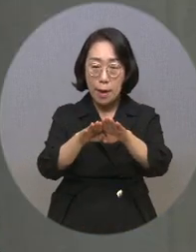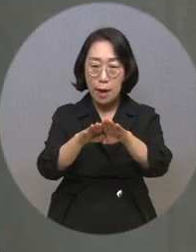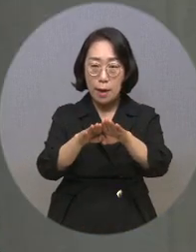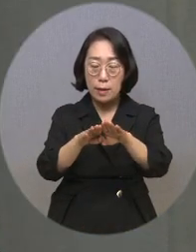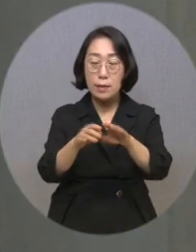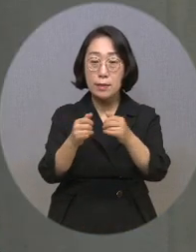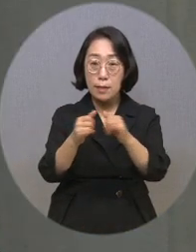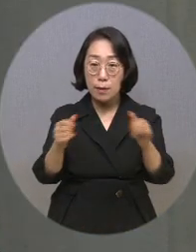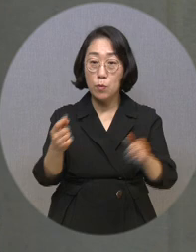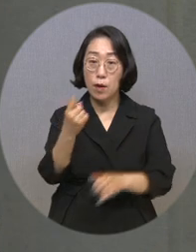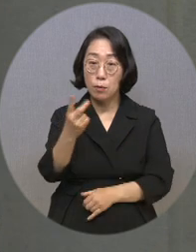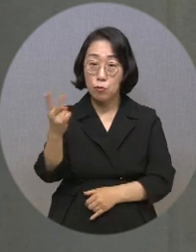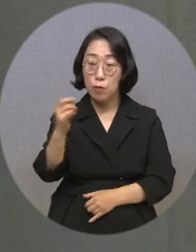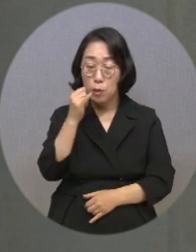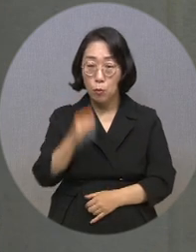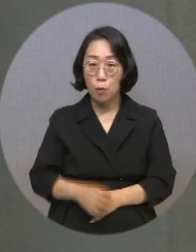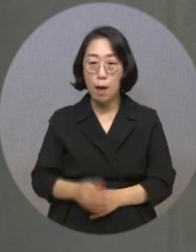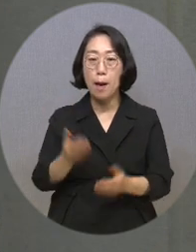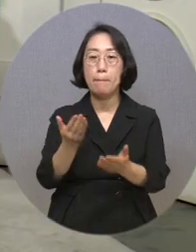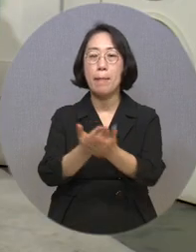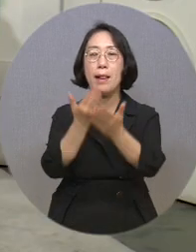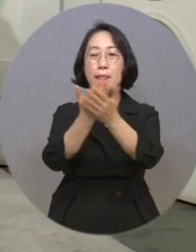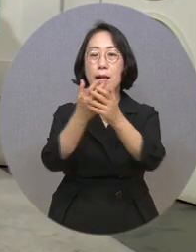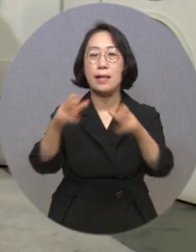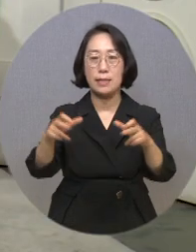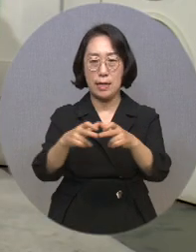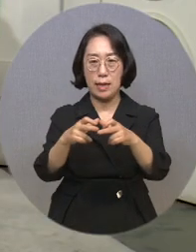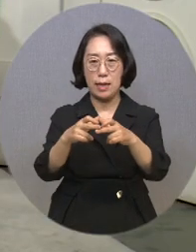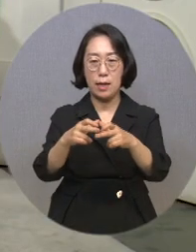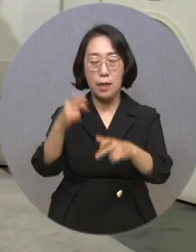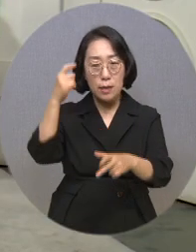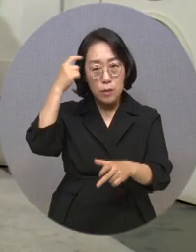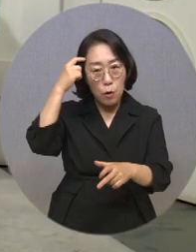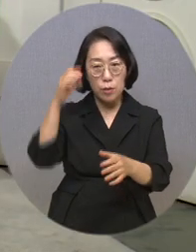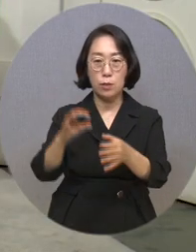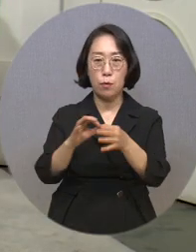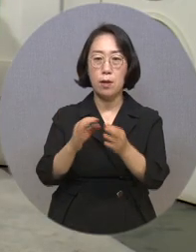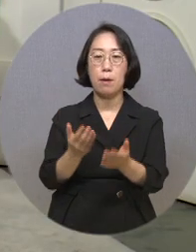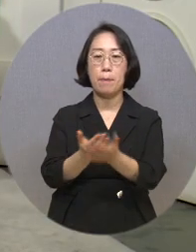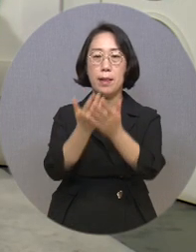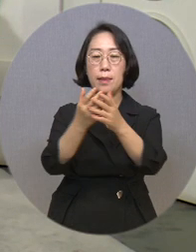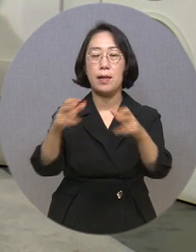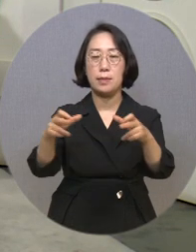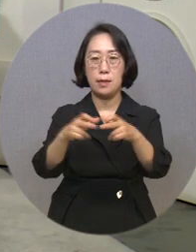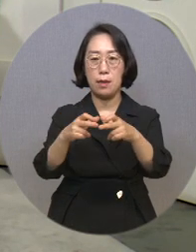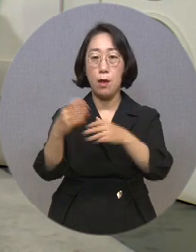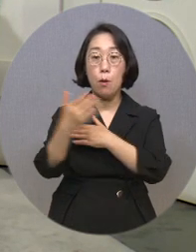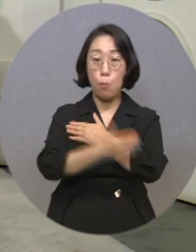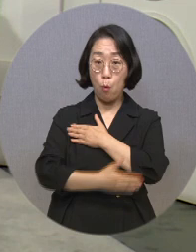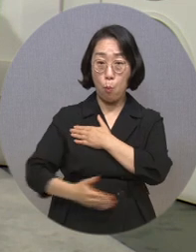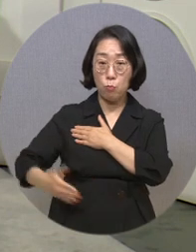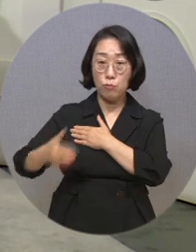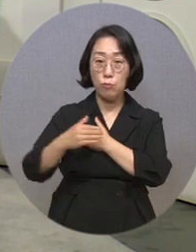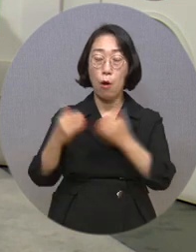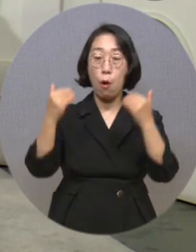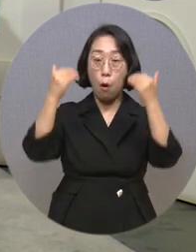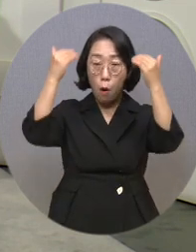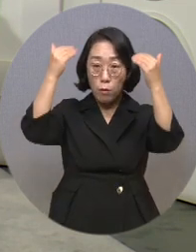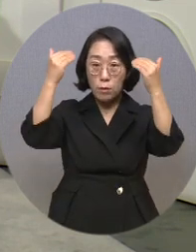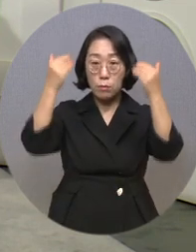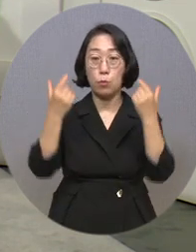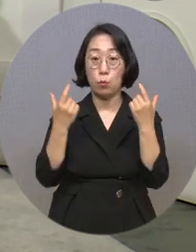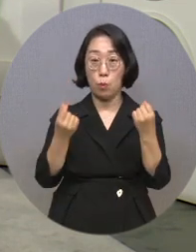있고 그것보다는 발달장애, 정신이 발달장애 되는 거래. 아. 그러니까 몸은 다 이제 어른